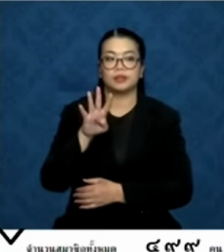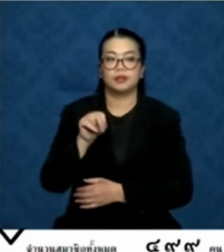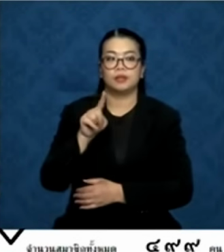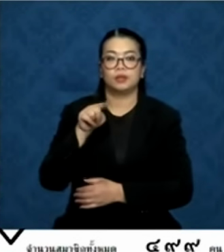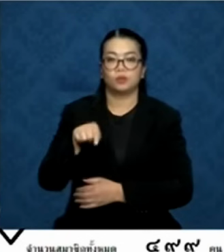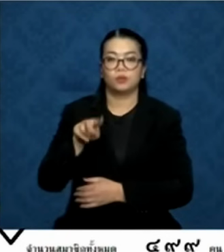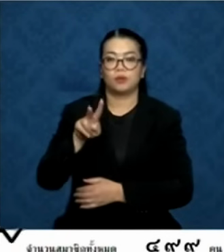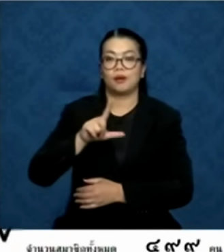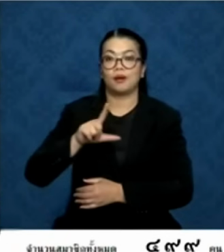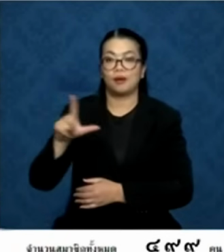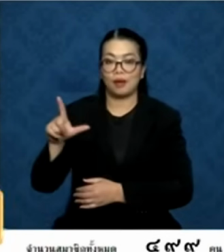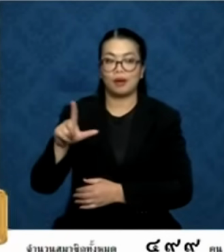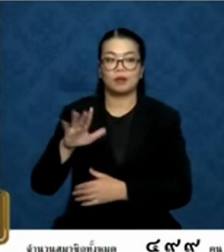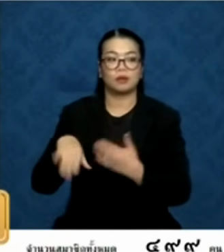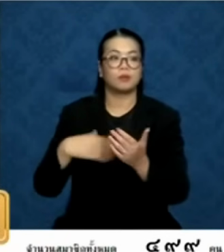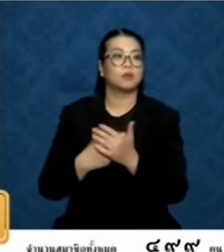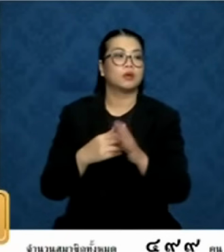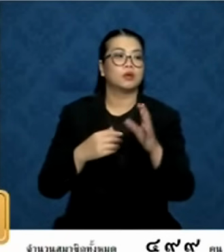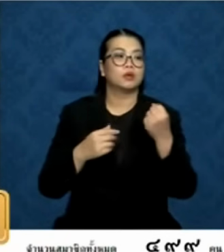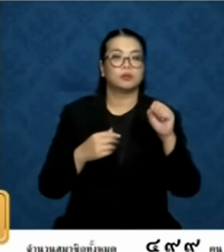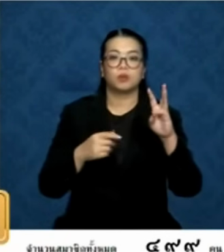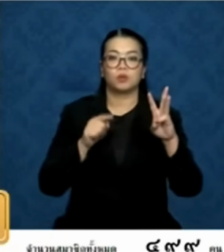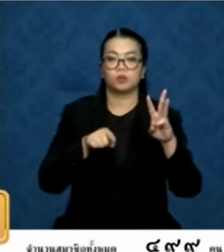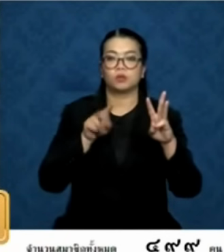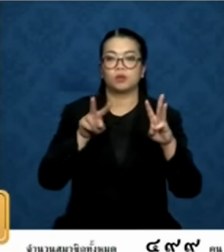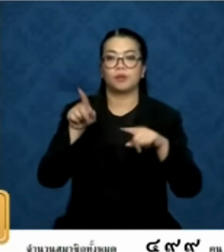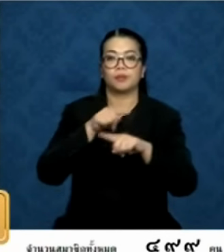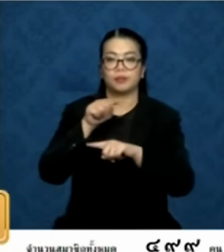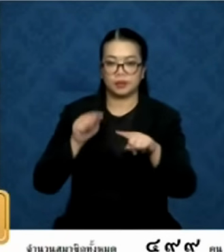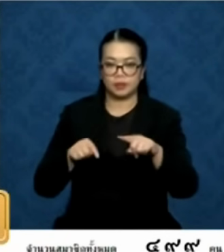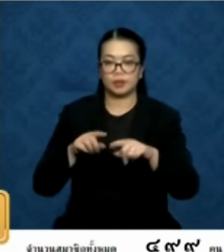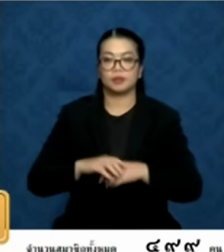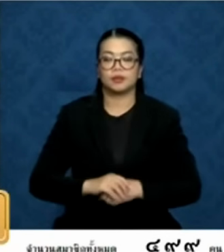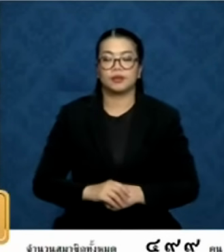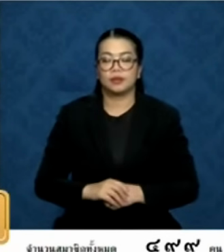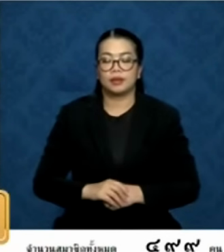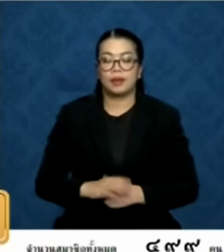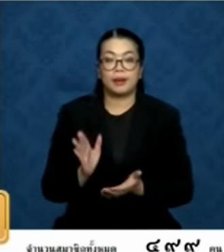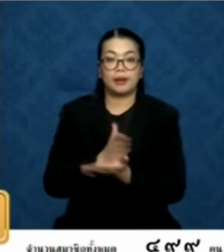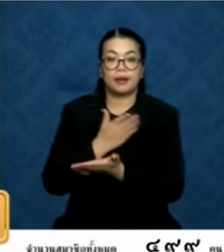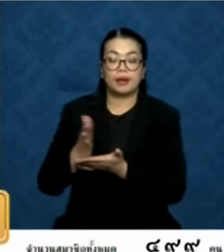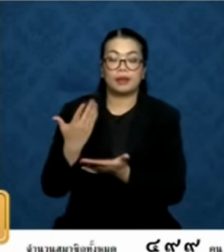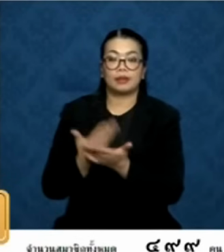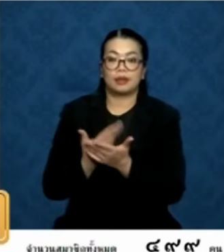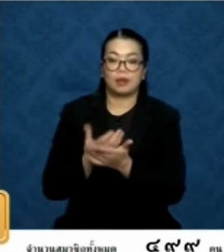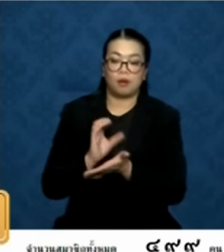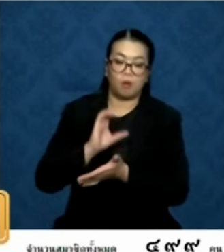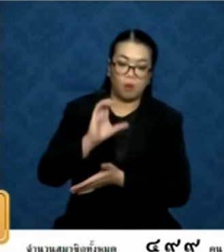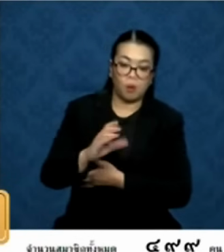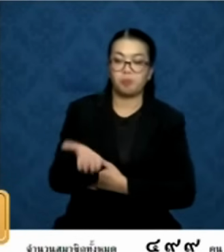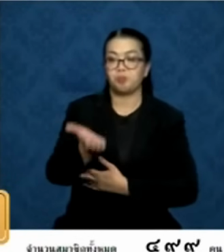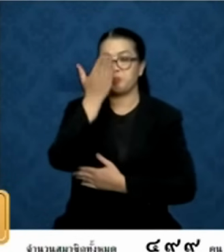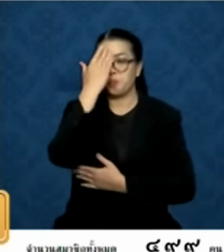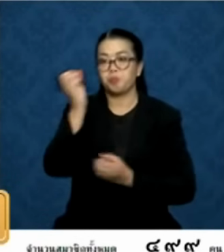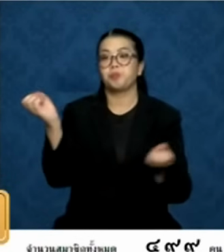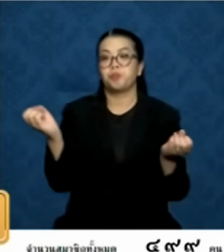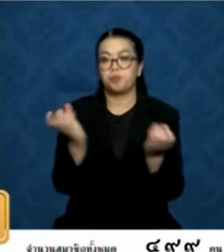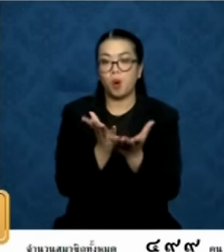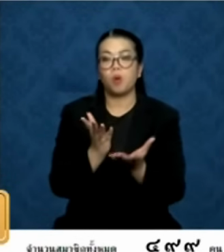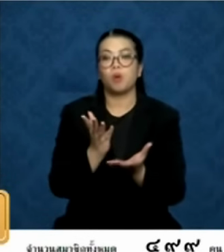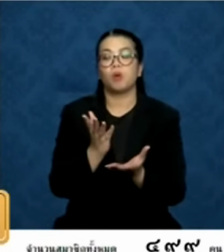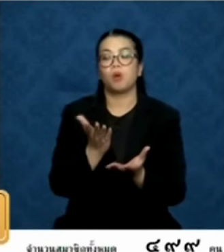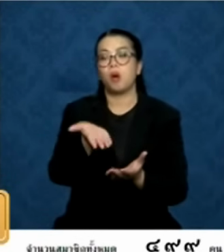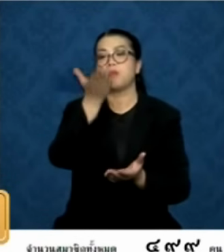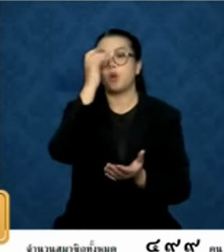564,041.2 ล้านบาทคิดเป็นร้อยละ 16.2 ของวงเงินประมาณเพื่อเป็นค่าใช้จ่ายรองรับเหตุการณ์ที่อาจเกิดขึ้นโดยมิคาดหม